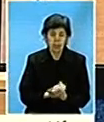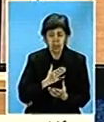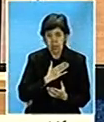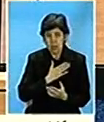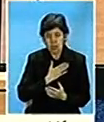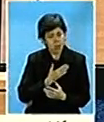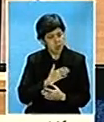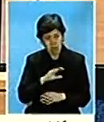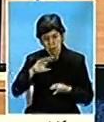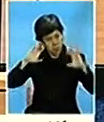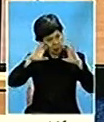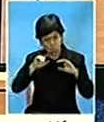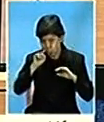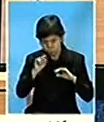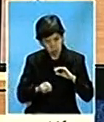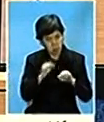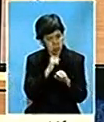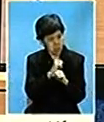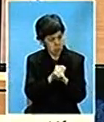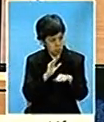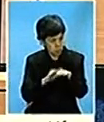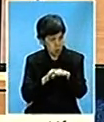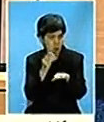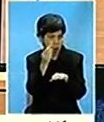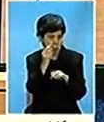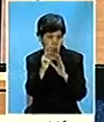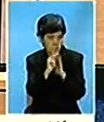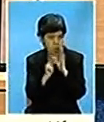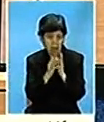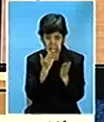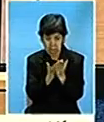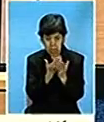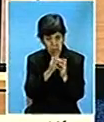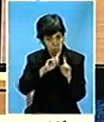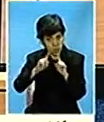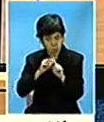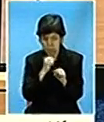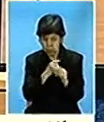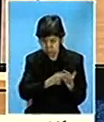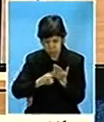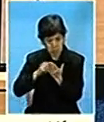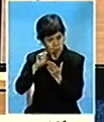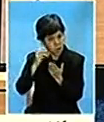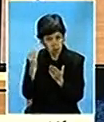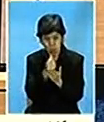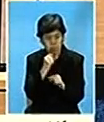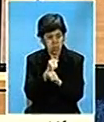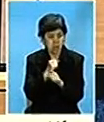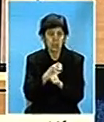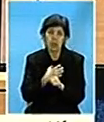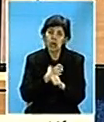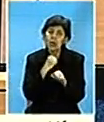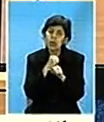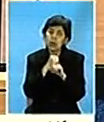ใคร่ขอให้รัฐบาลได้ดำเนินการผลักดันให้ร่างกฎหมายฉบับนี้เข้าสู่รัฐสภาโดยเร็วเพื่อใช้เ